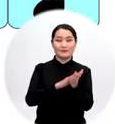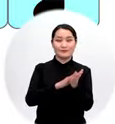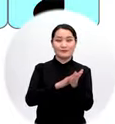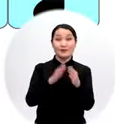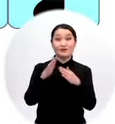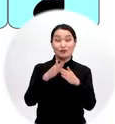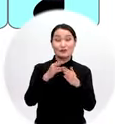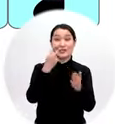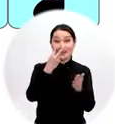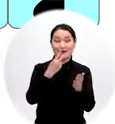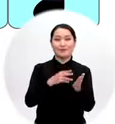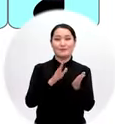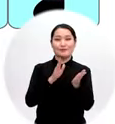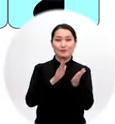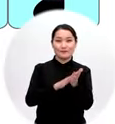Зогсцыг анхаараарай.